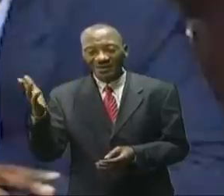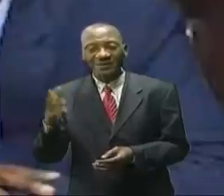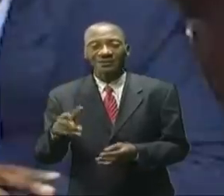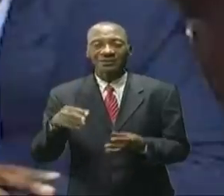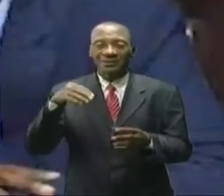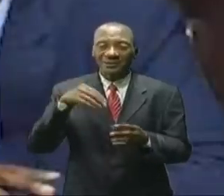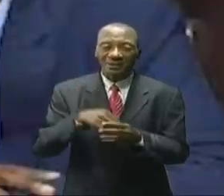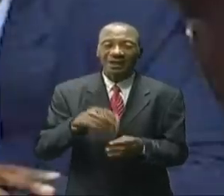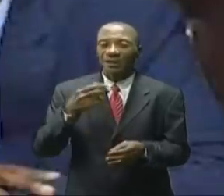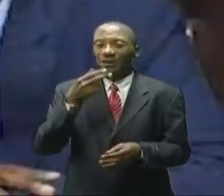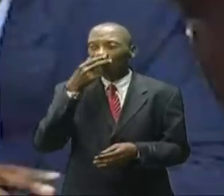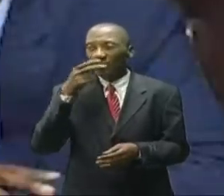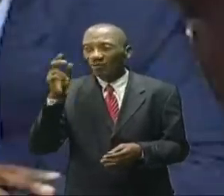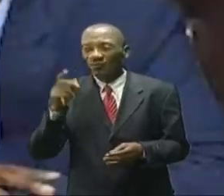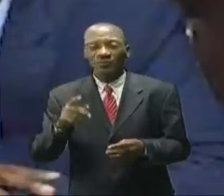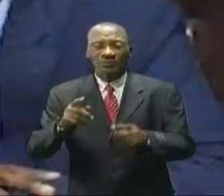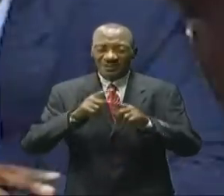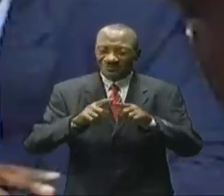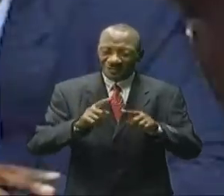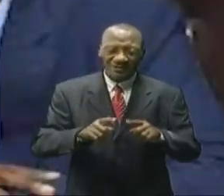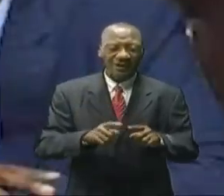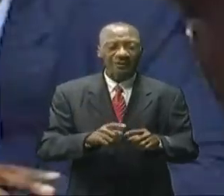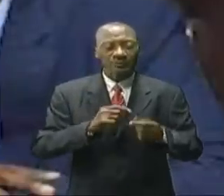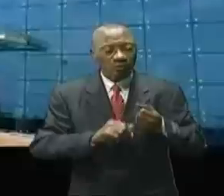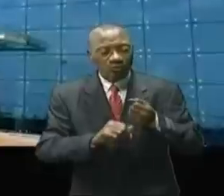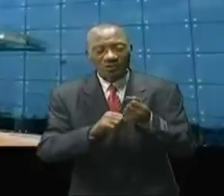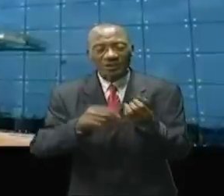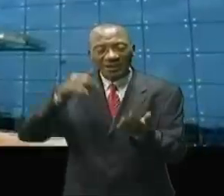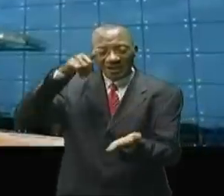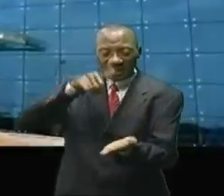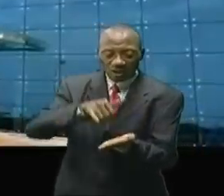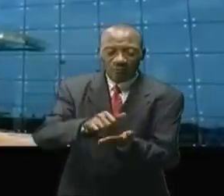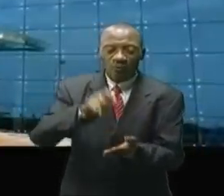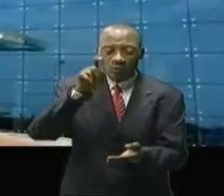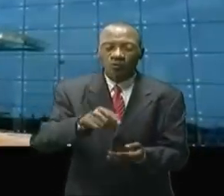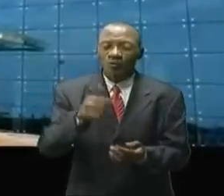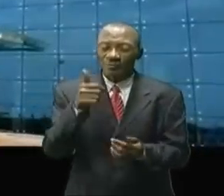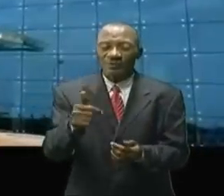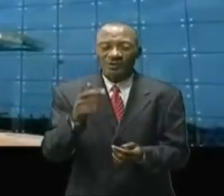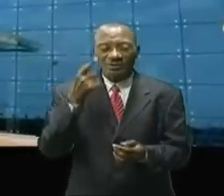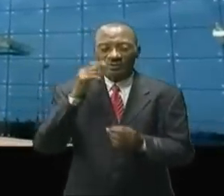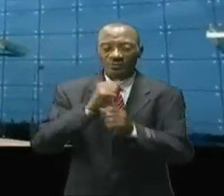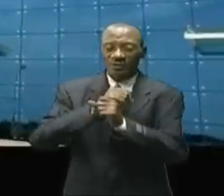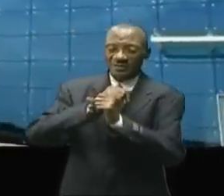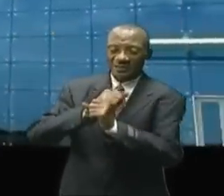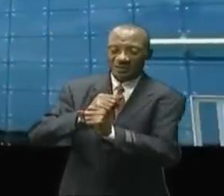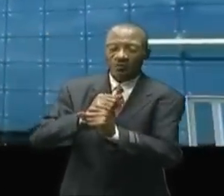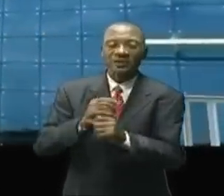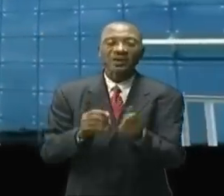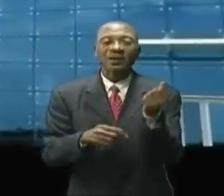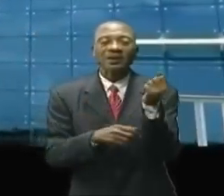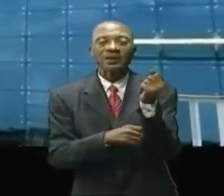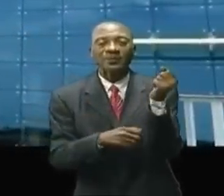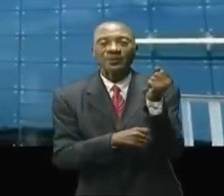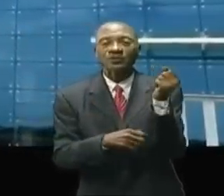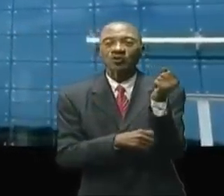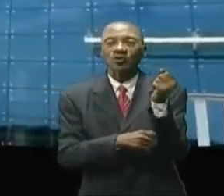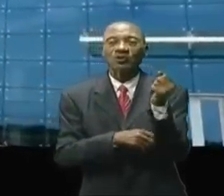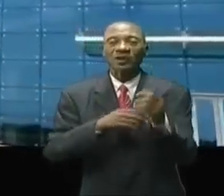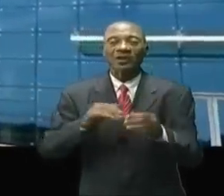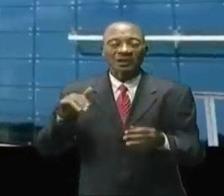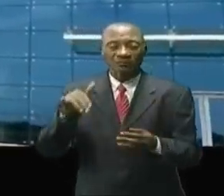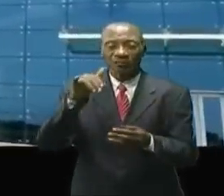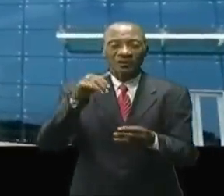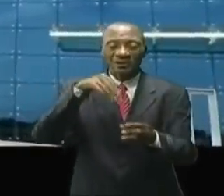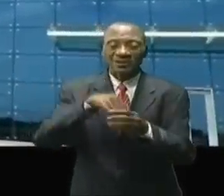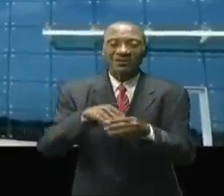cela. La Régie des voies aériennes félicite le chef de l'État, Félix-Antoine Tshisekedi Tshilombo, pour son leadership engagé à assurer la grandeur